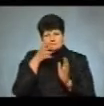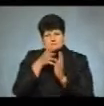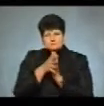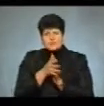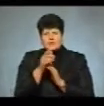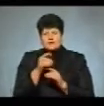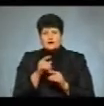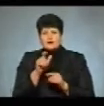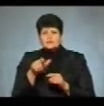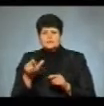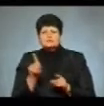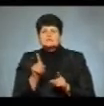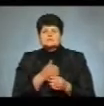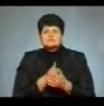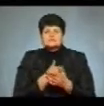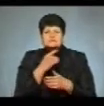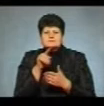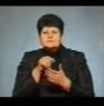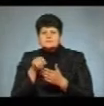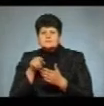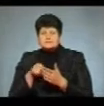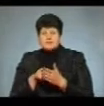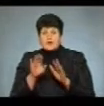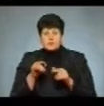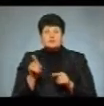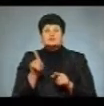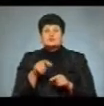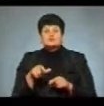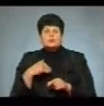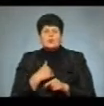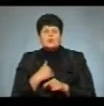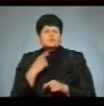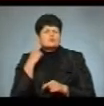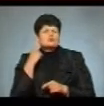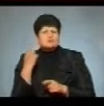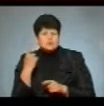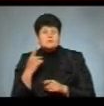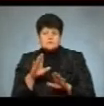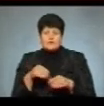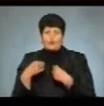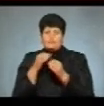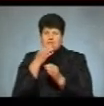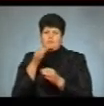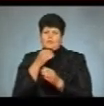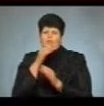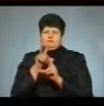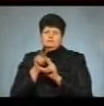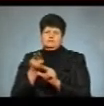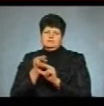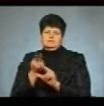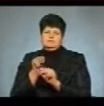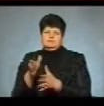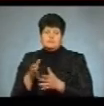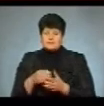соціологія, тобто певні результати соціологічних досліджень і те, що хочуть чути, бачити. Та їм і говорять. Так, те, відповідно, і виборцям говорять кандидати.